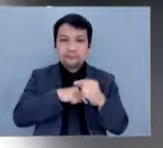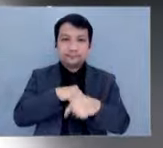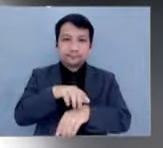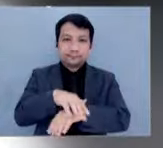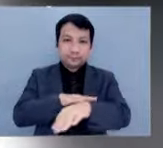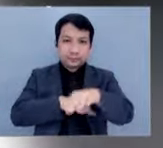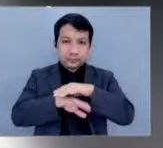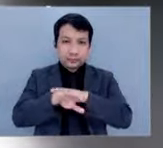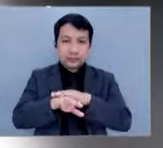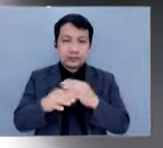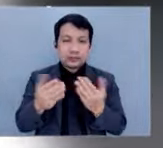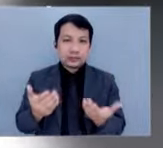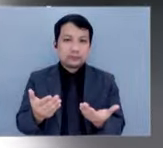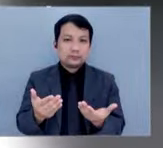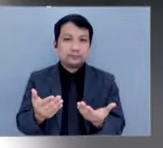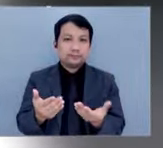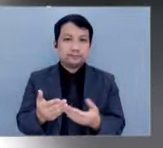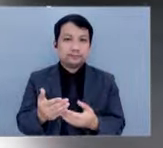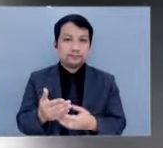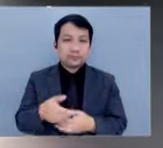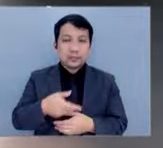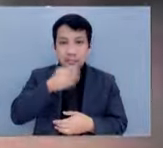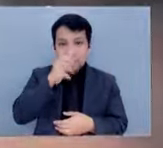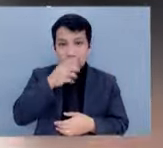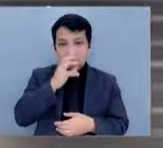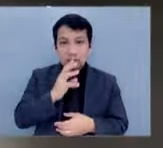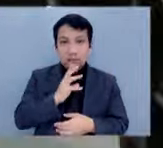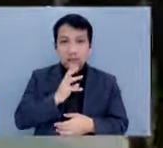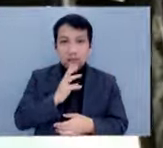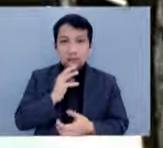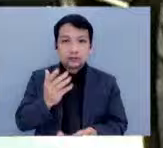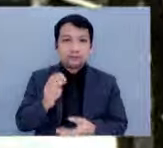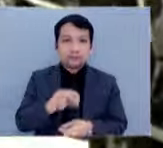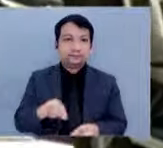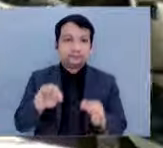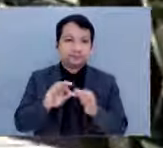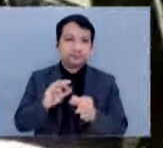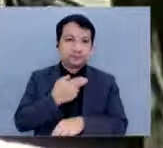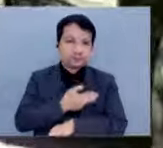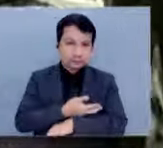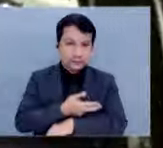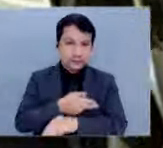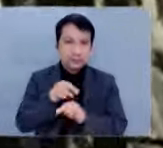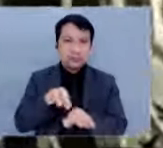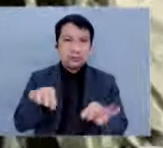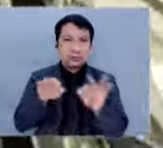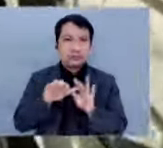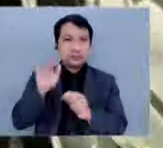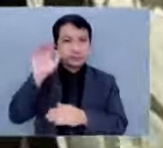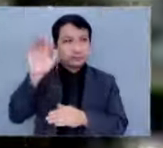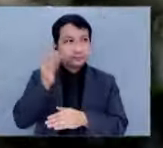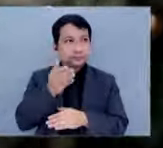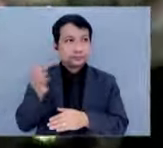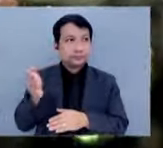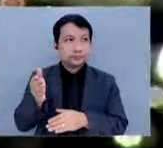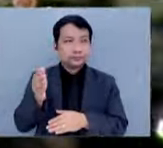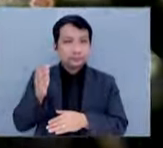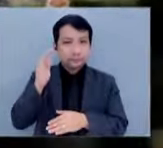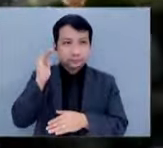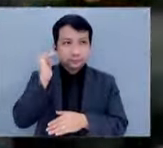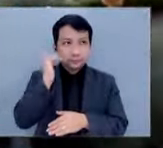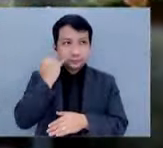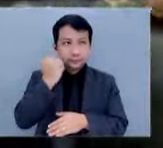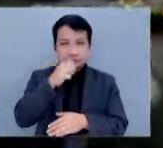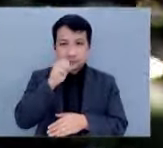ko-cover sila, tapos nag-hydrate sila. Hydration. At may rest. Nanawagan naman si Senador Jinggoy Estrada na bigyan ng